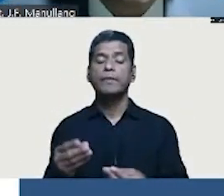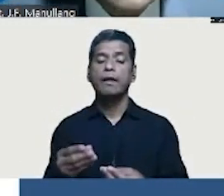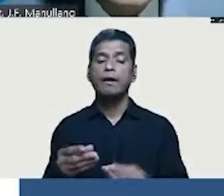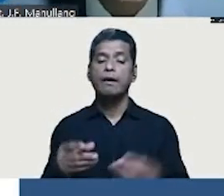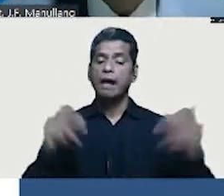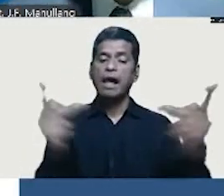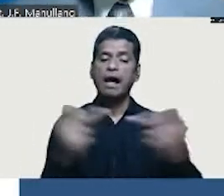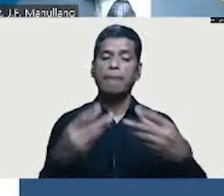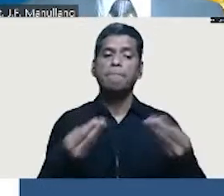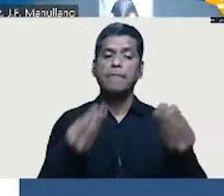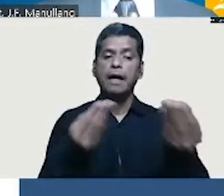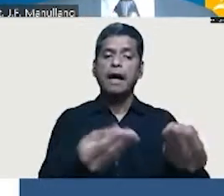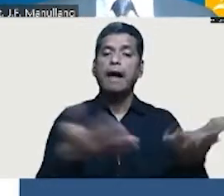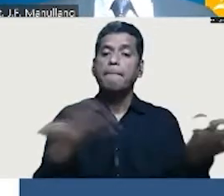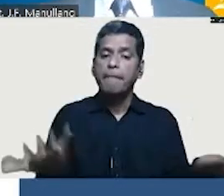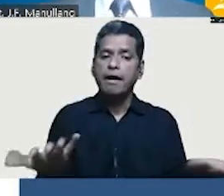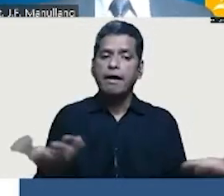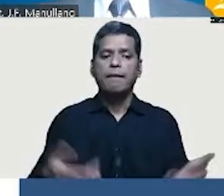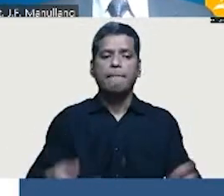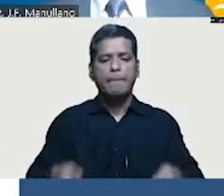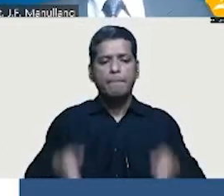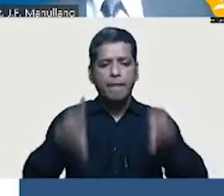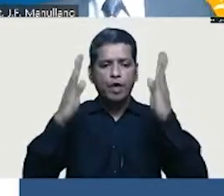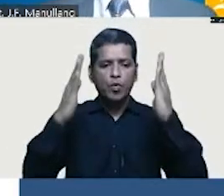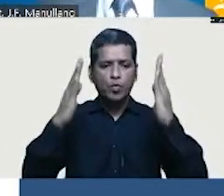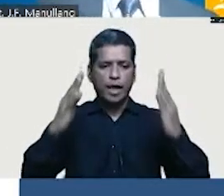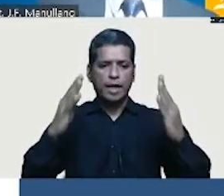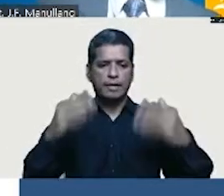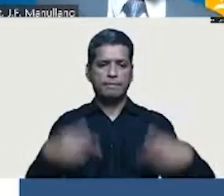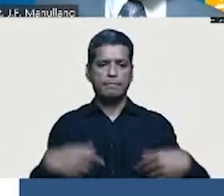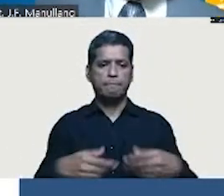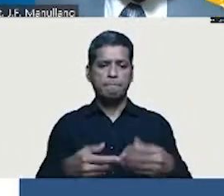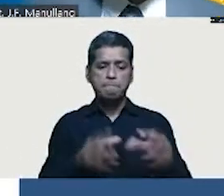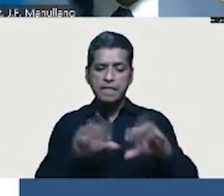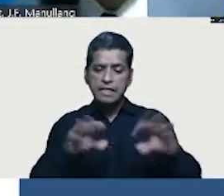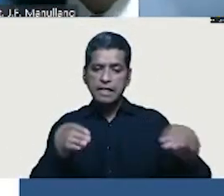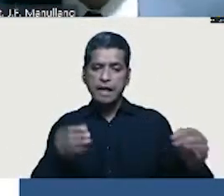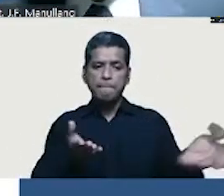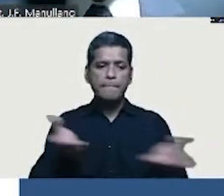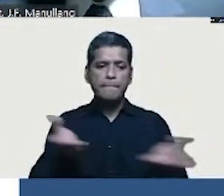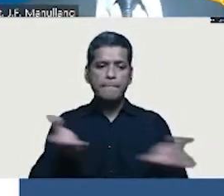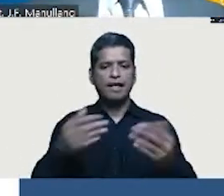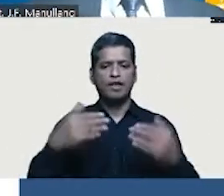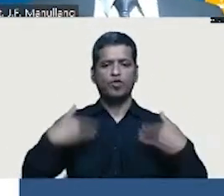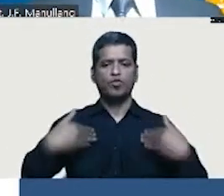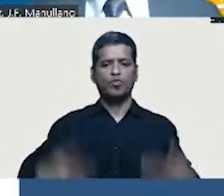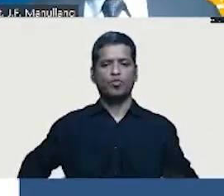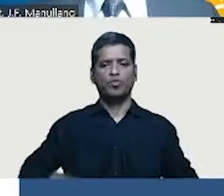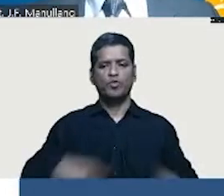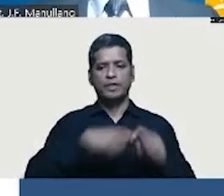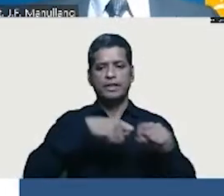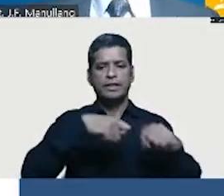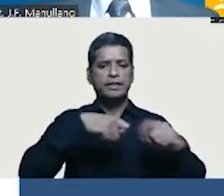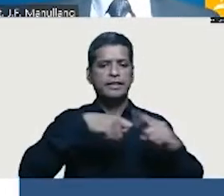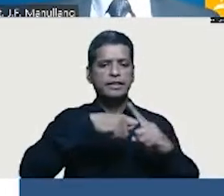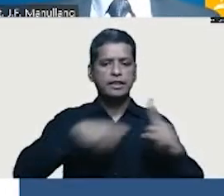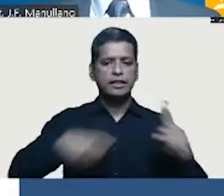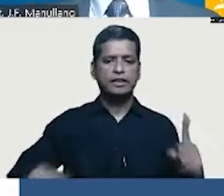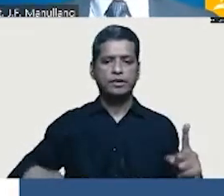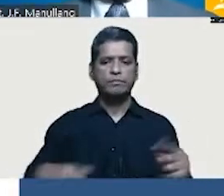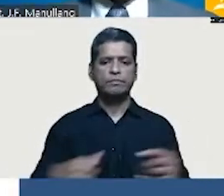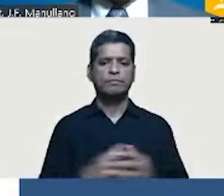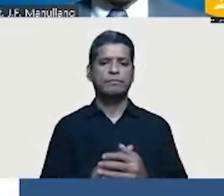bagi pembangunan Tugu Hai jadi tujuan nubuatan profesi adalah